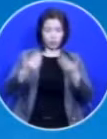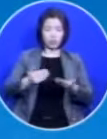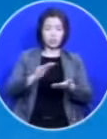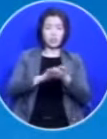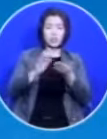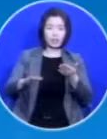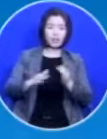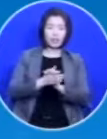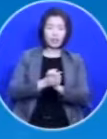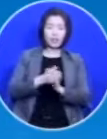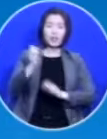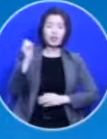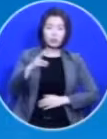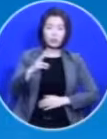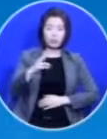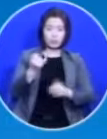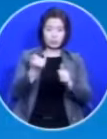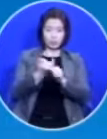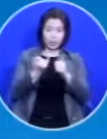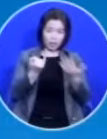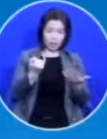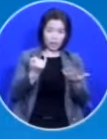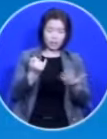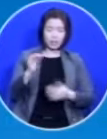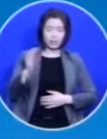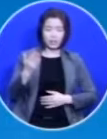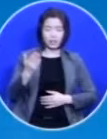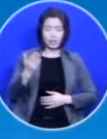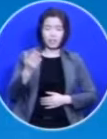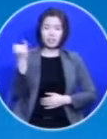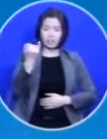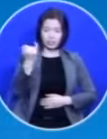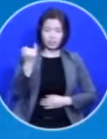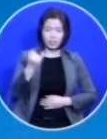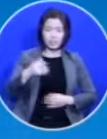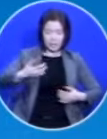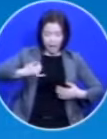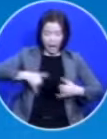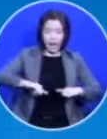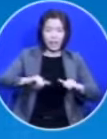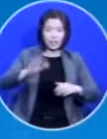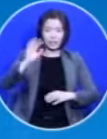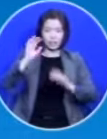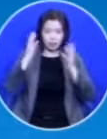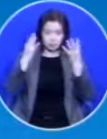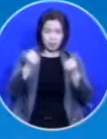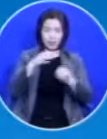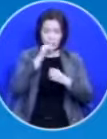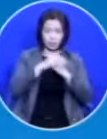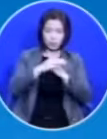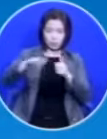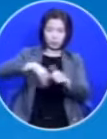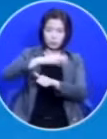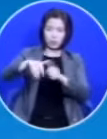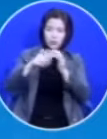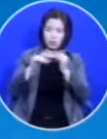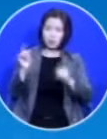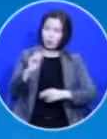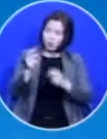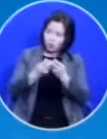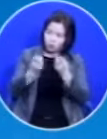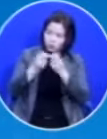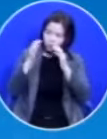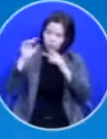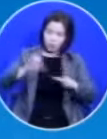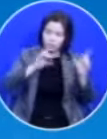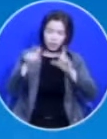줍니다 혼자 된 여인이 자식이 많아요 주변 사람들은 어떻게 사나 저